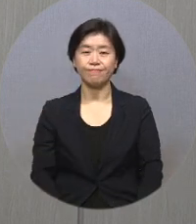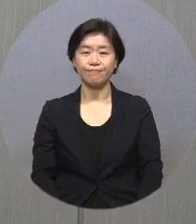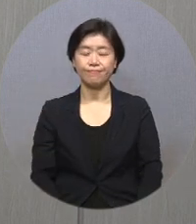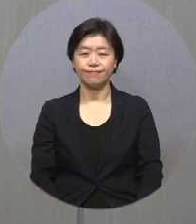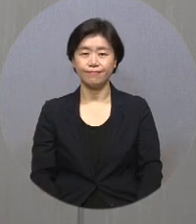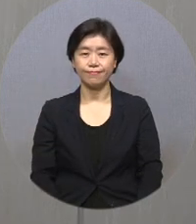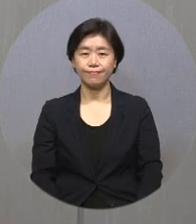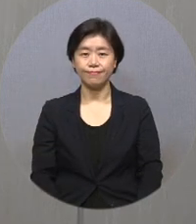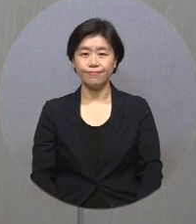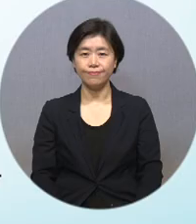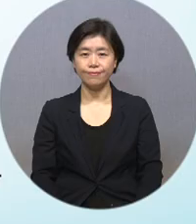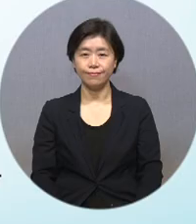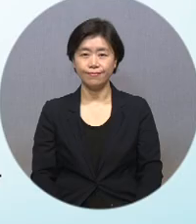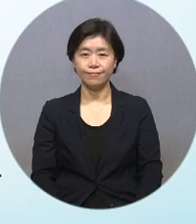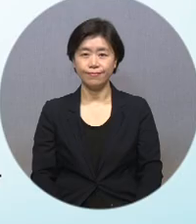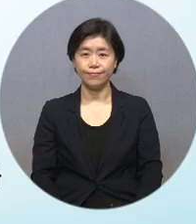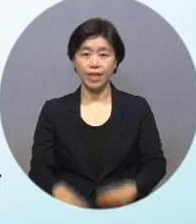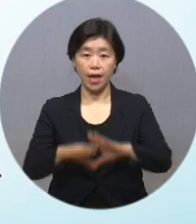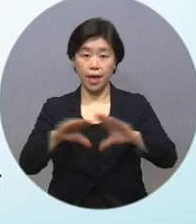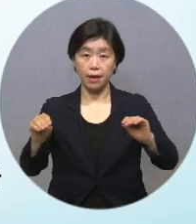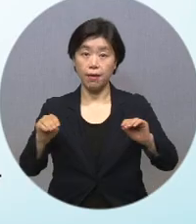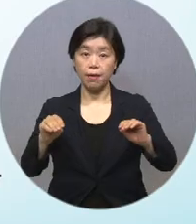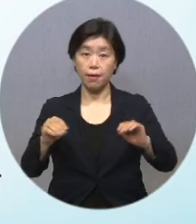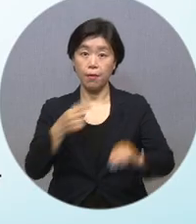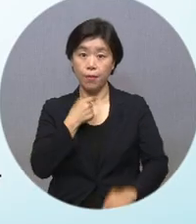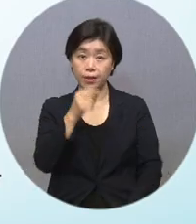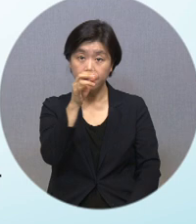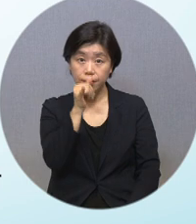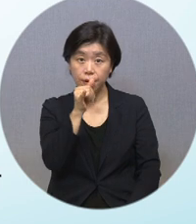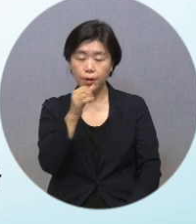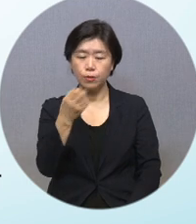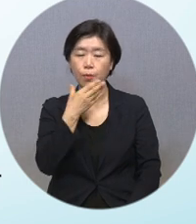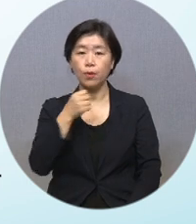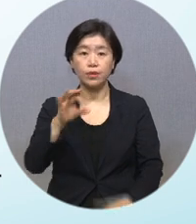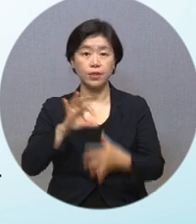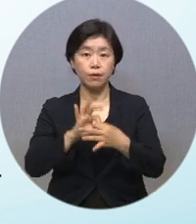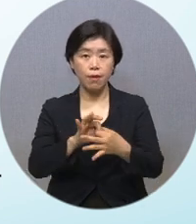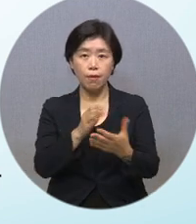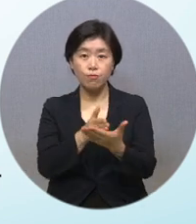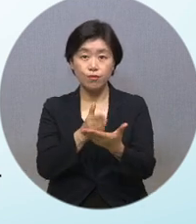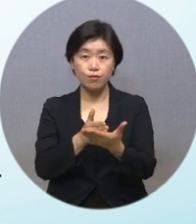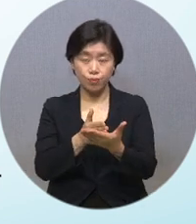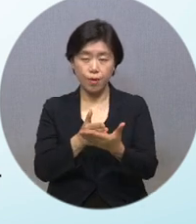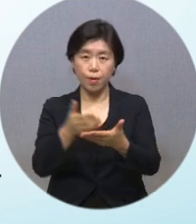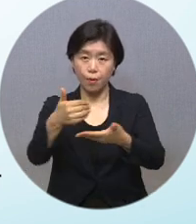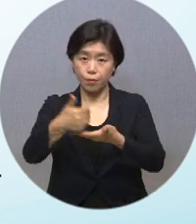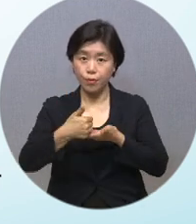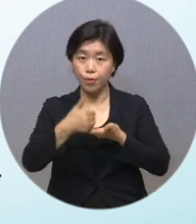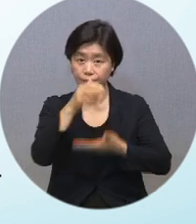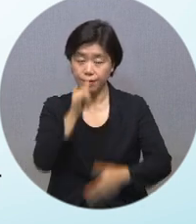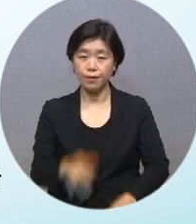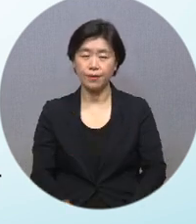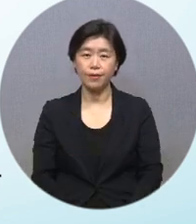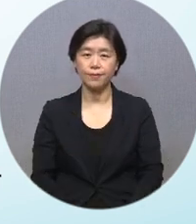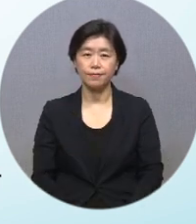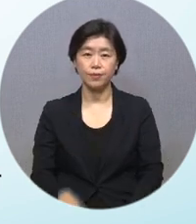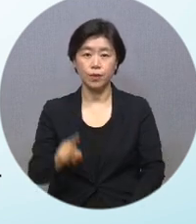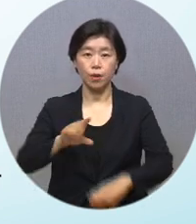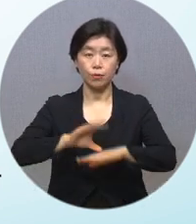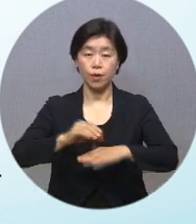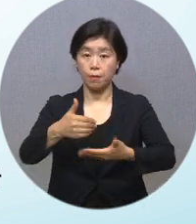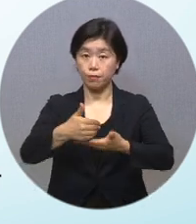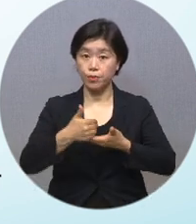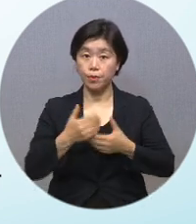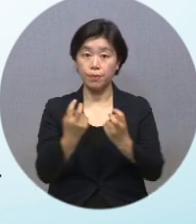오면 좋겠습니다. 해결해야 할 사연이나 복지 관련 제보를 전해드리는 나도 말좀 합시다 참여